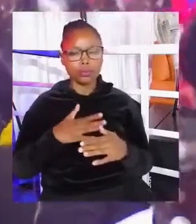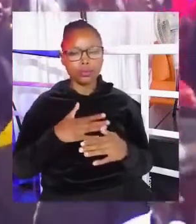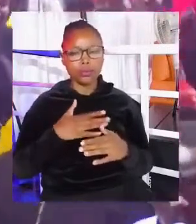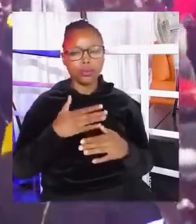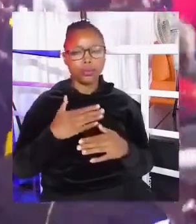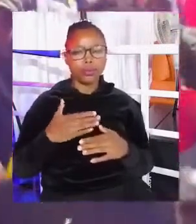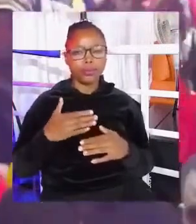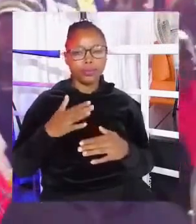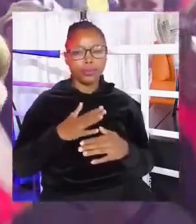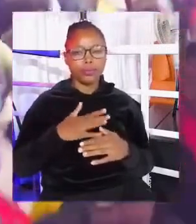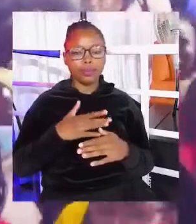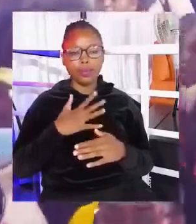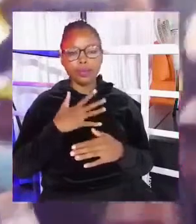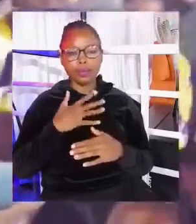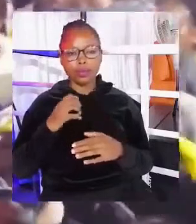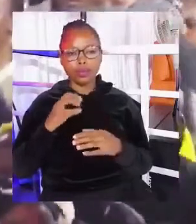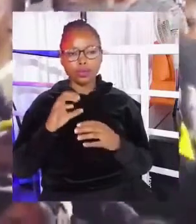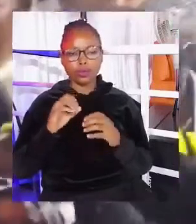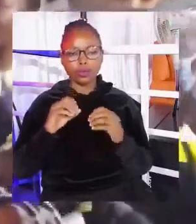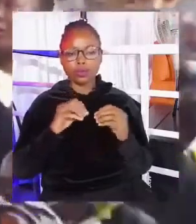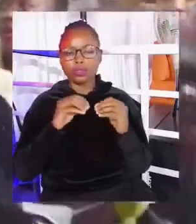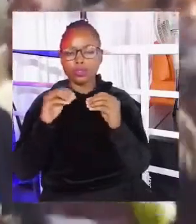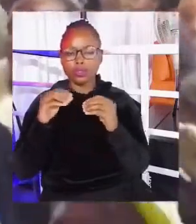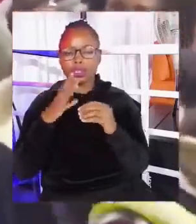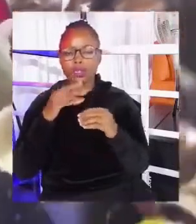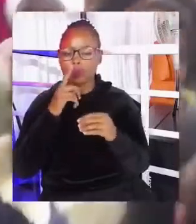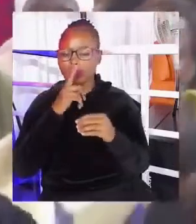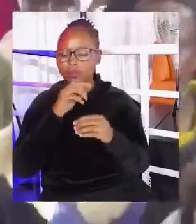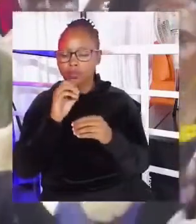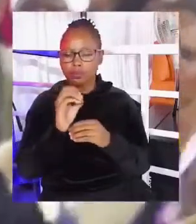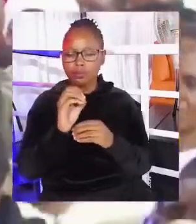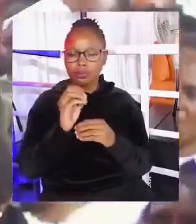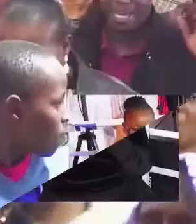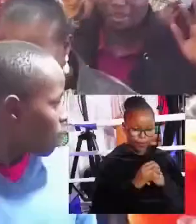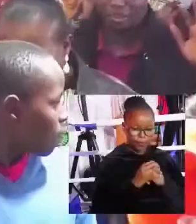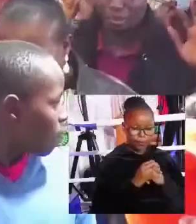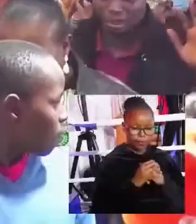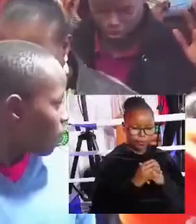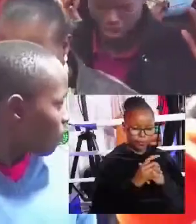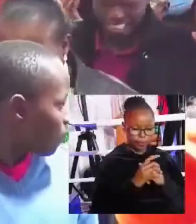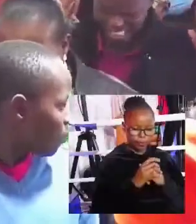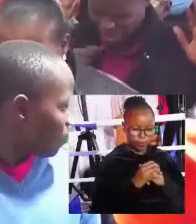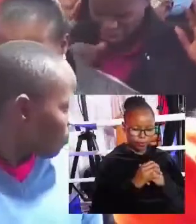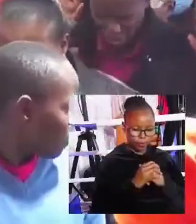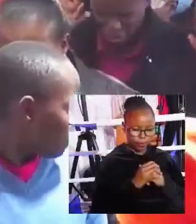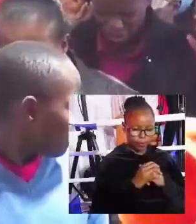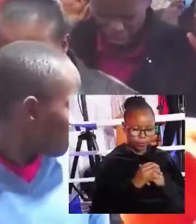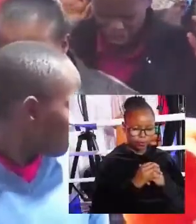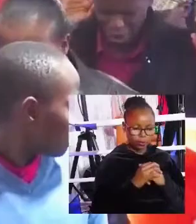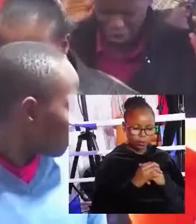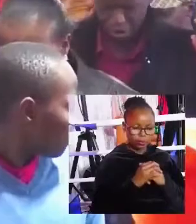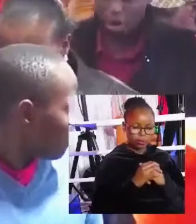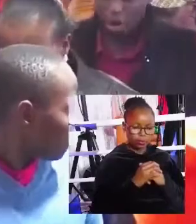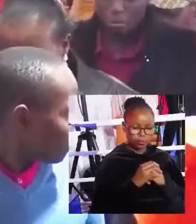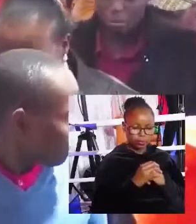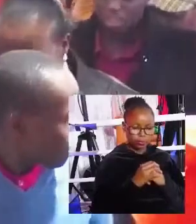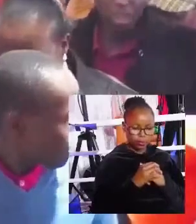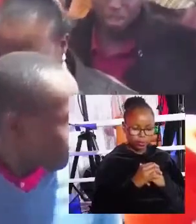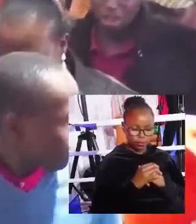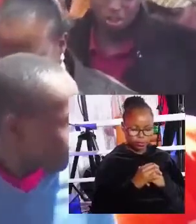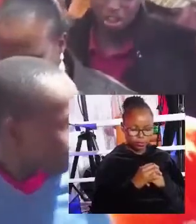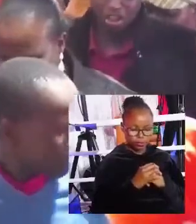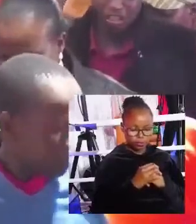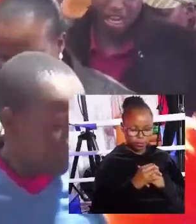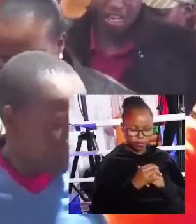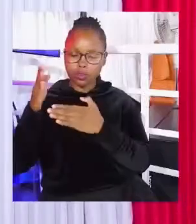Paoti ni kwanika ekonino Nedo siyako Oho kugea na ubori wa mehia